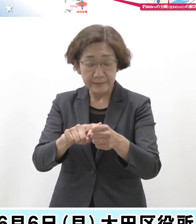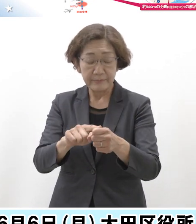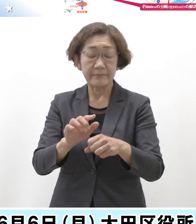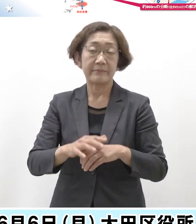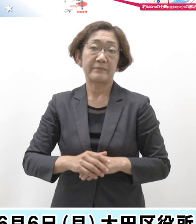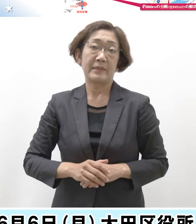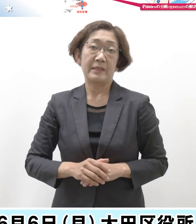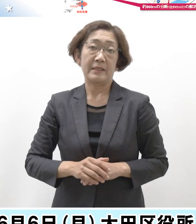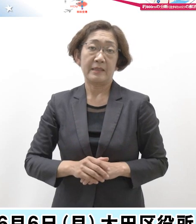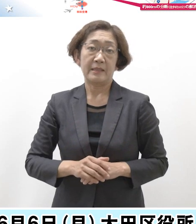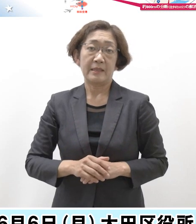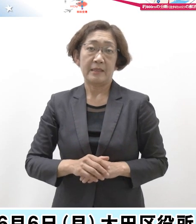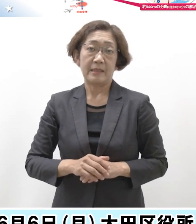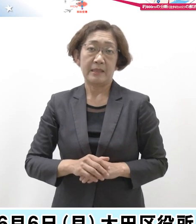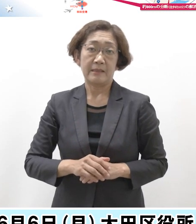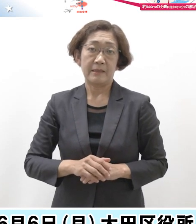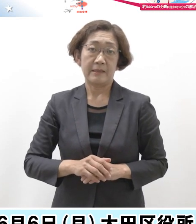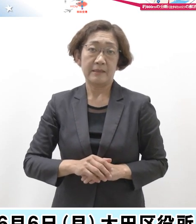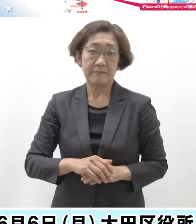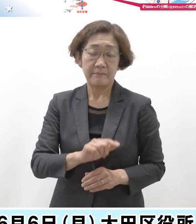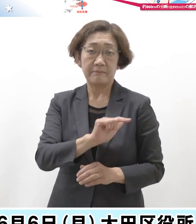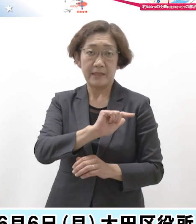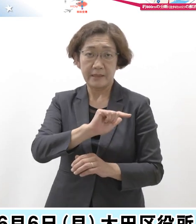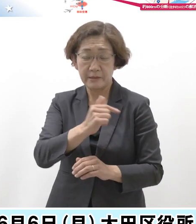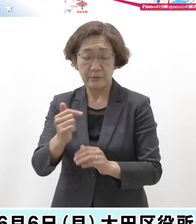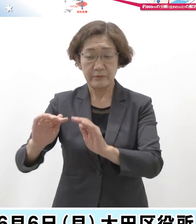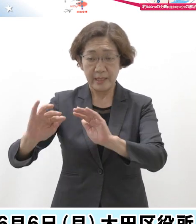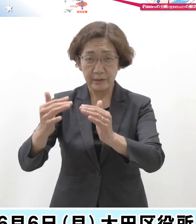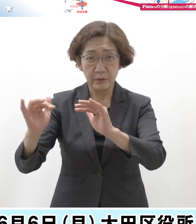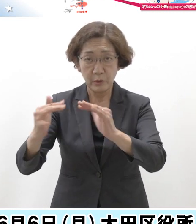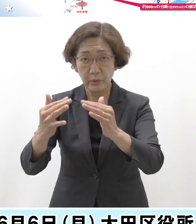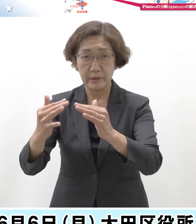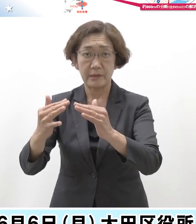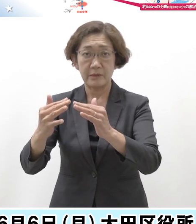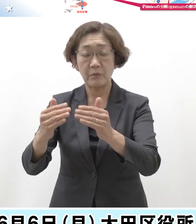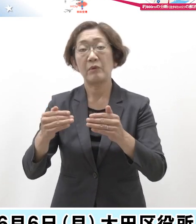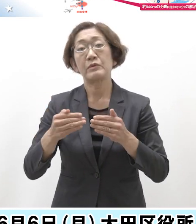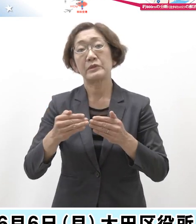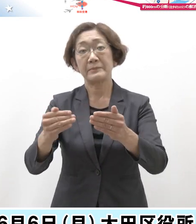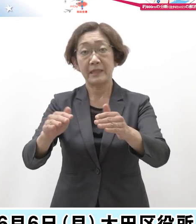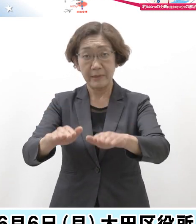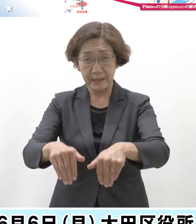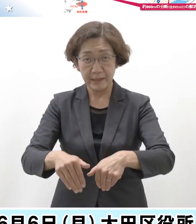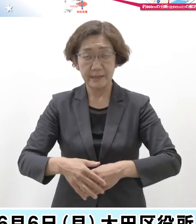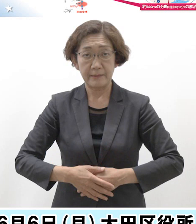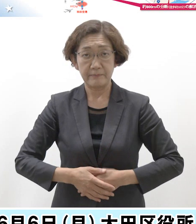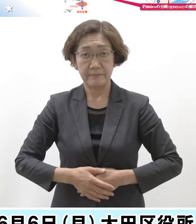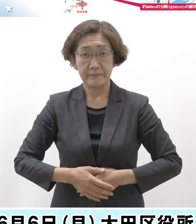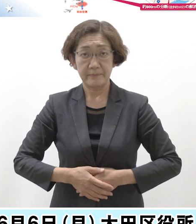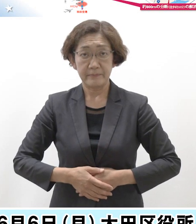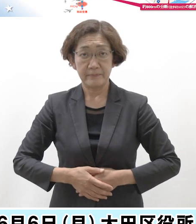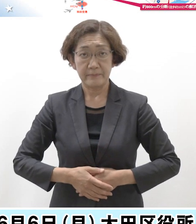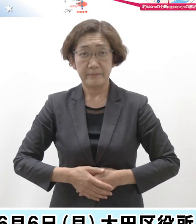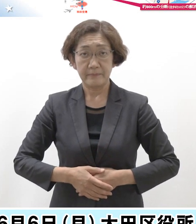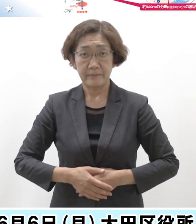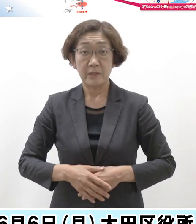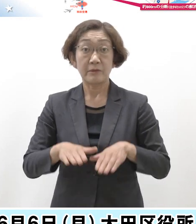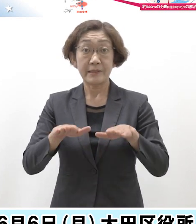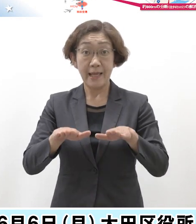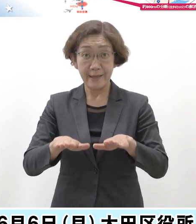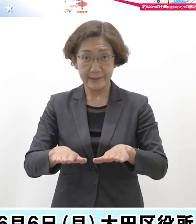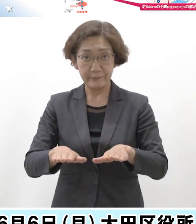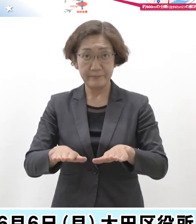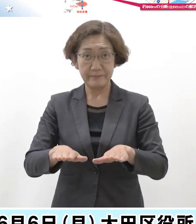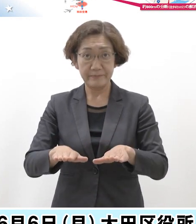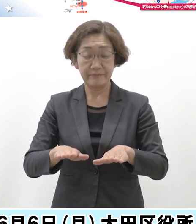に特負担となどに関する協議を進めてまいりました。そして今般、